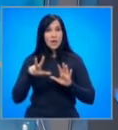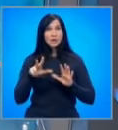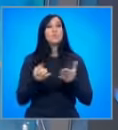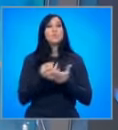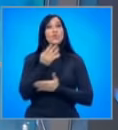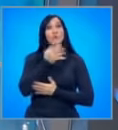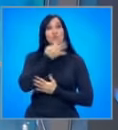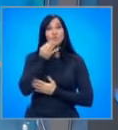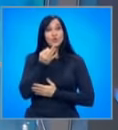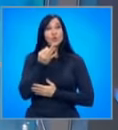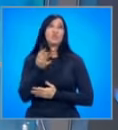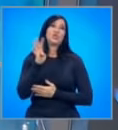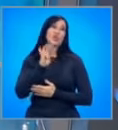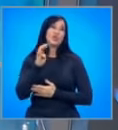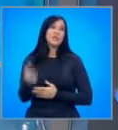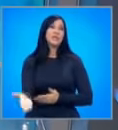2488 нови случаи при